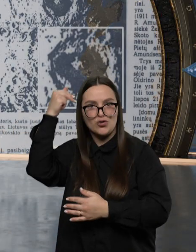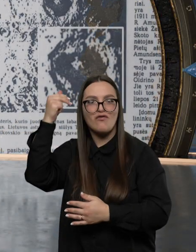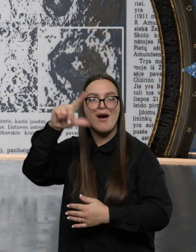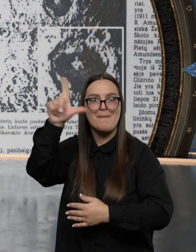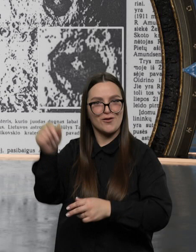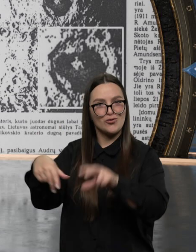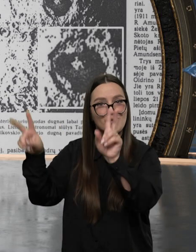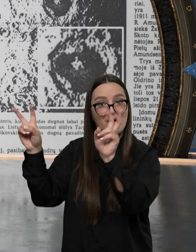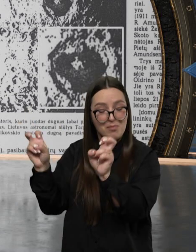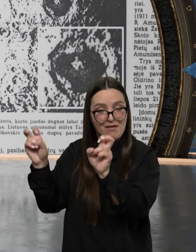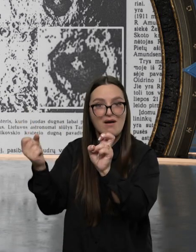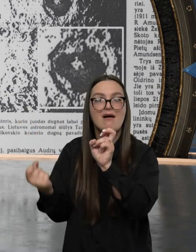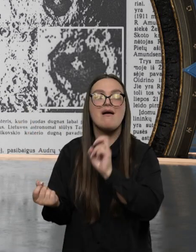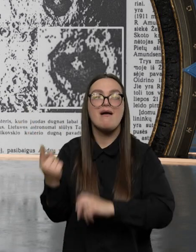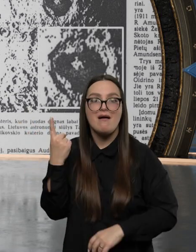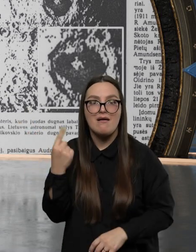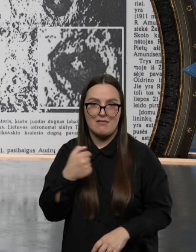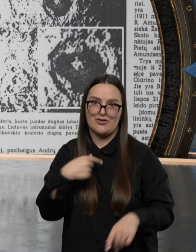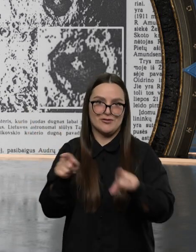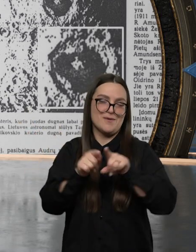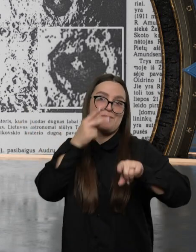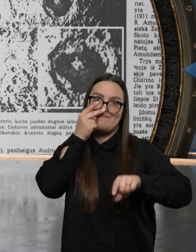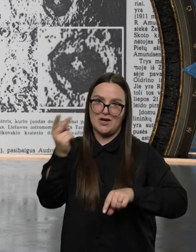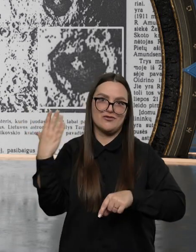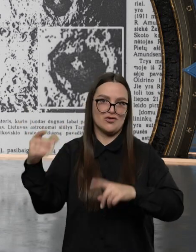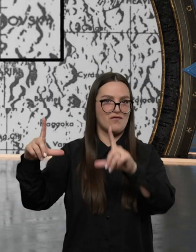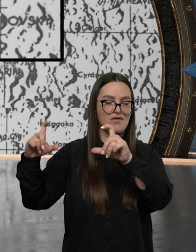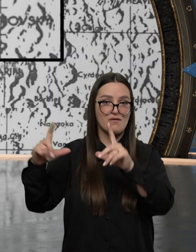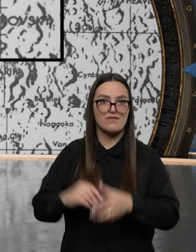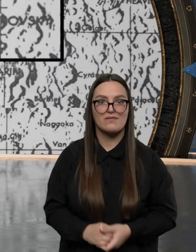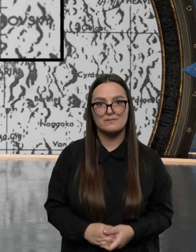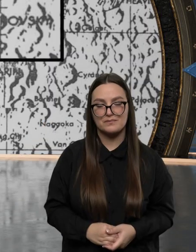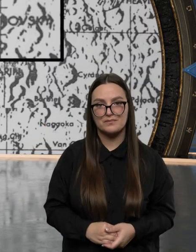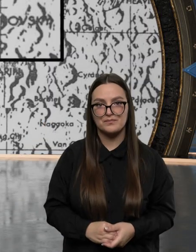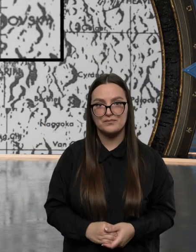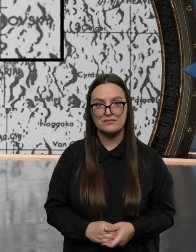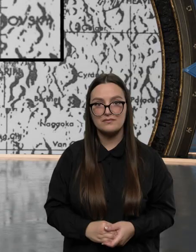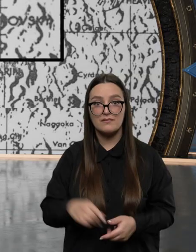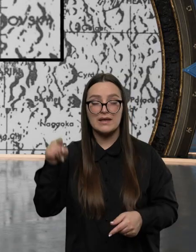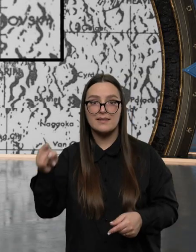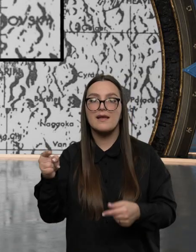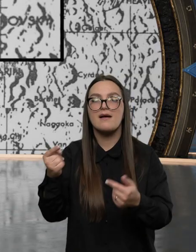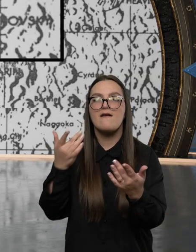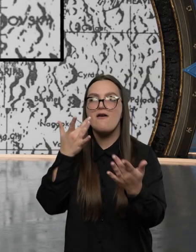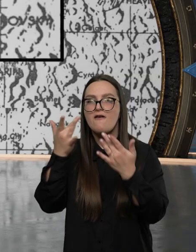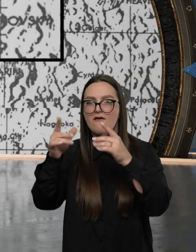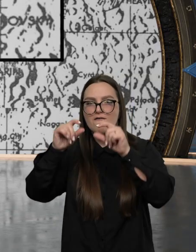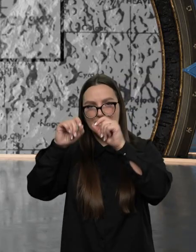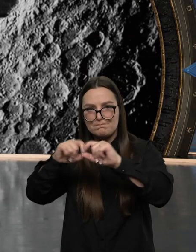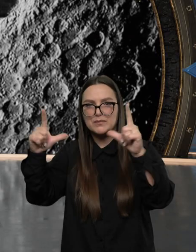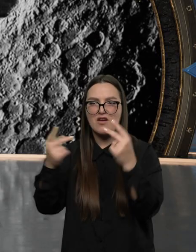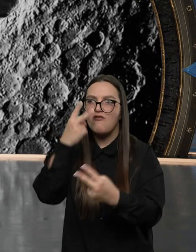Lietuva Mėnulyje. Vau, Lietuva Mėnulyje. Aš tik galiu patvirtinti. Ir tą atvaizdą šiek